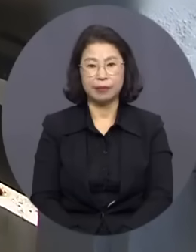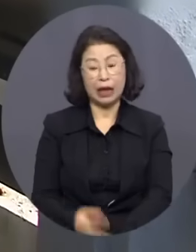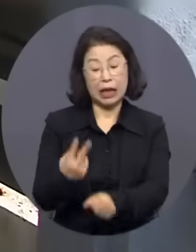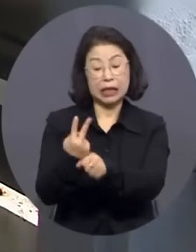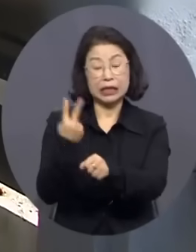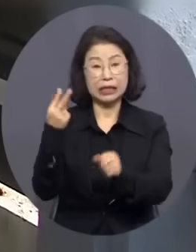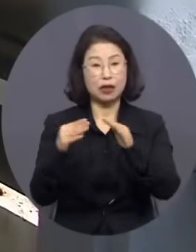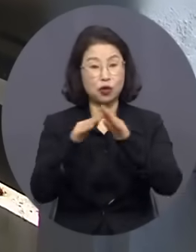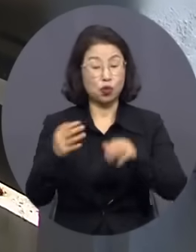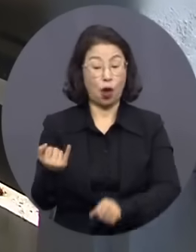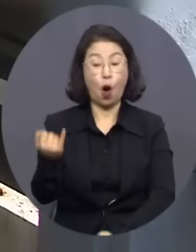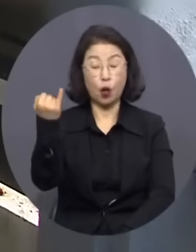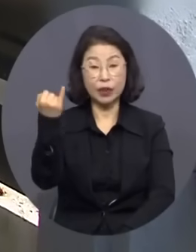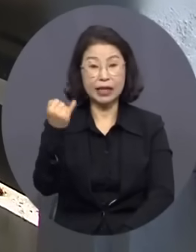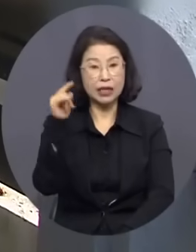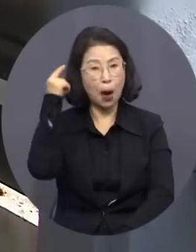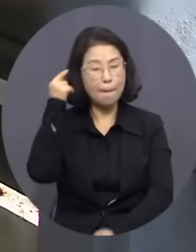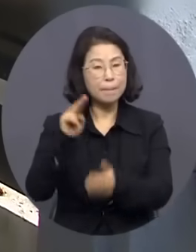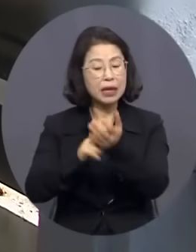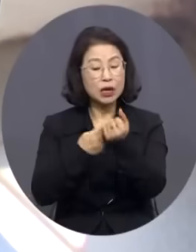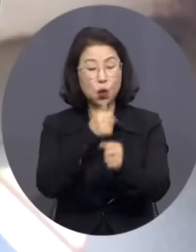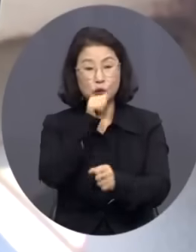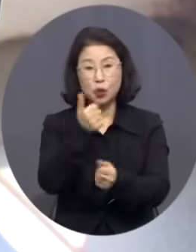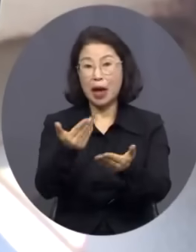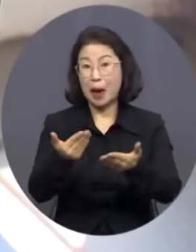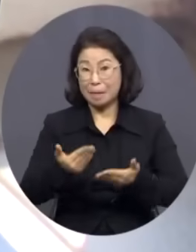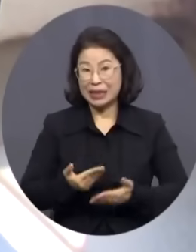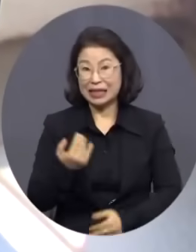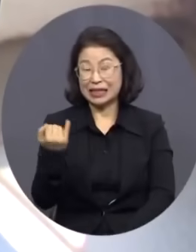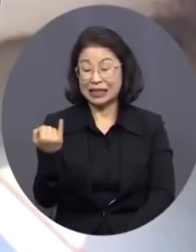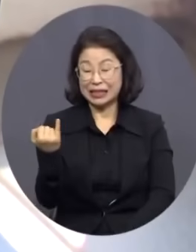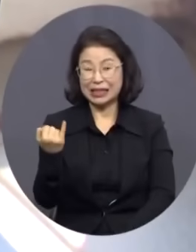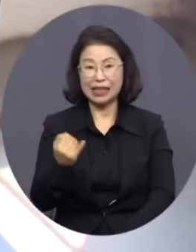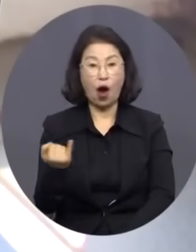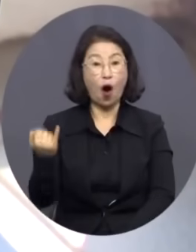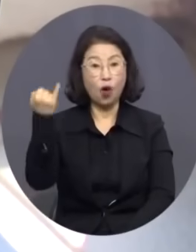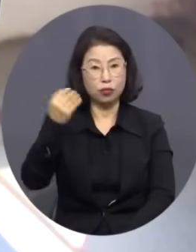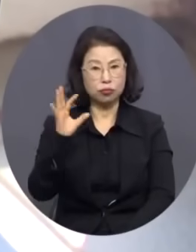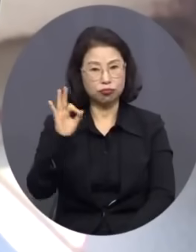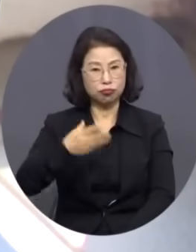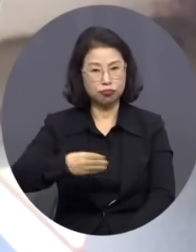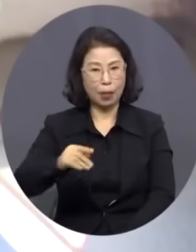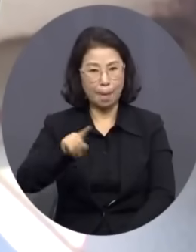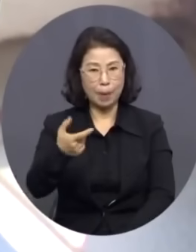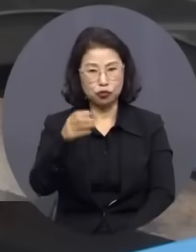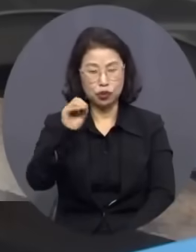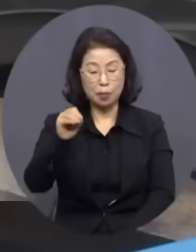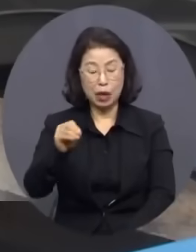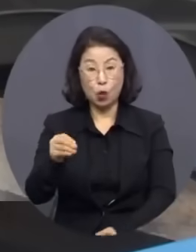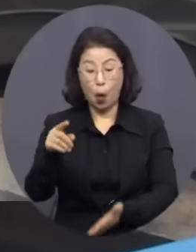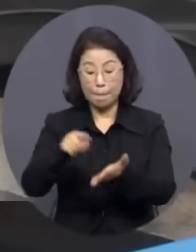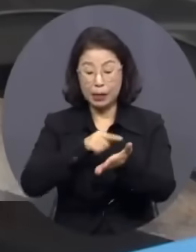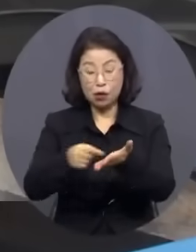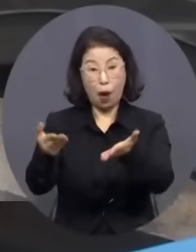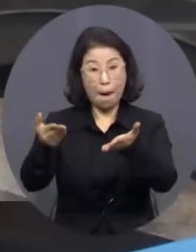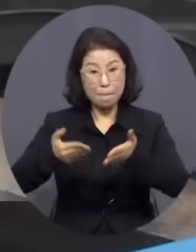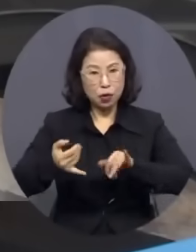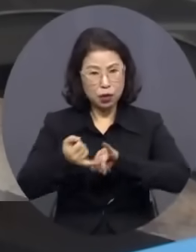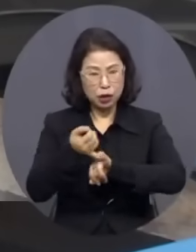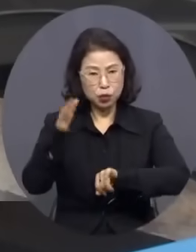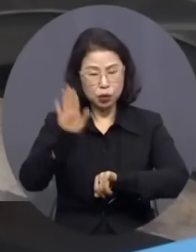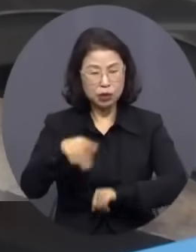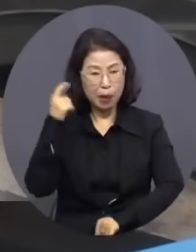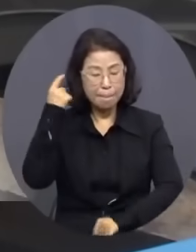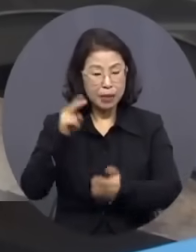재작년 동네 언니를 통해 미용사를 소개받았던 김모 씨. 언니가 빌려준 160만 원을 받기로 했지만